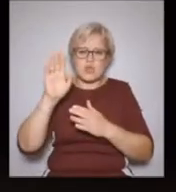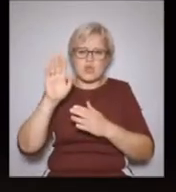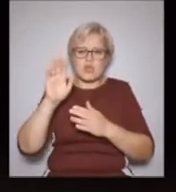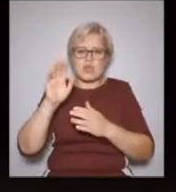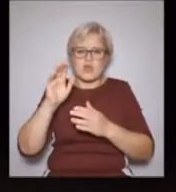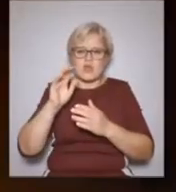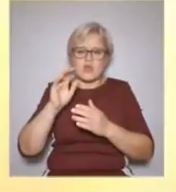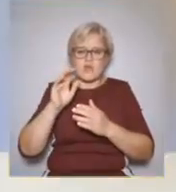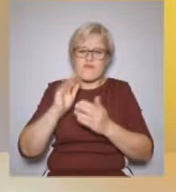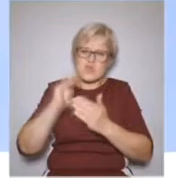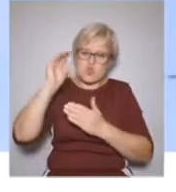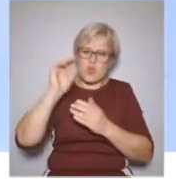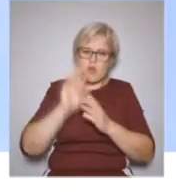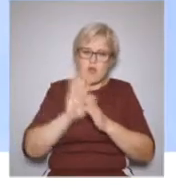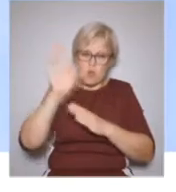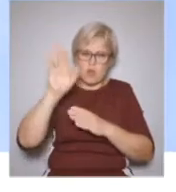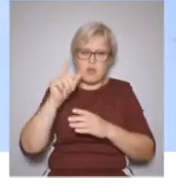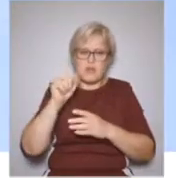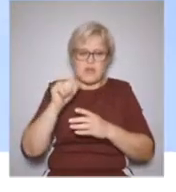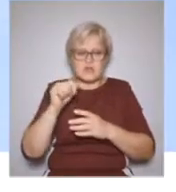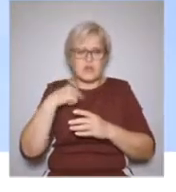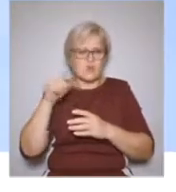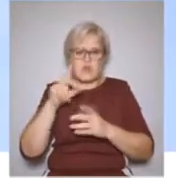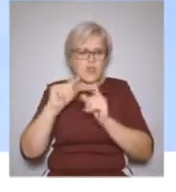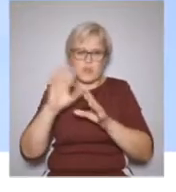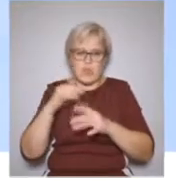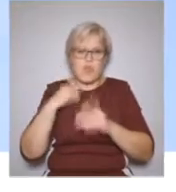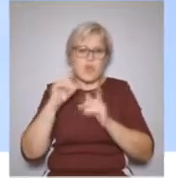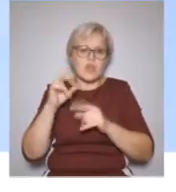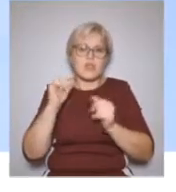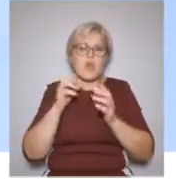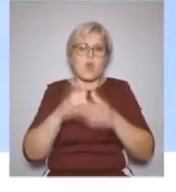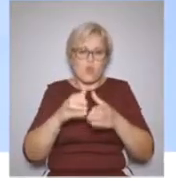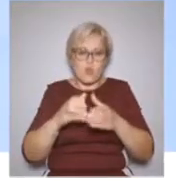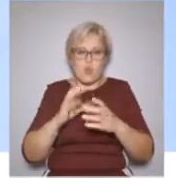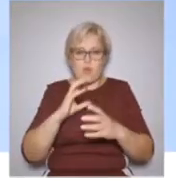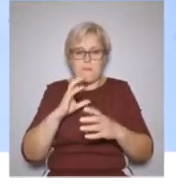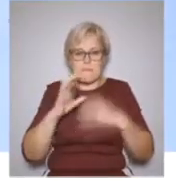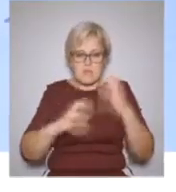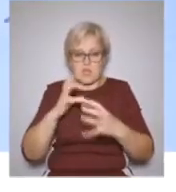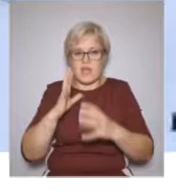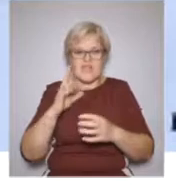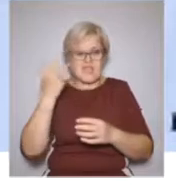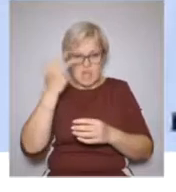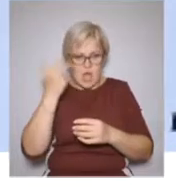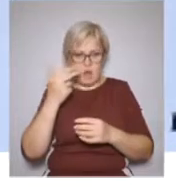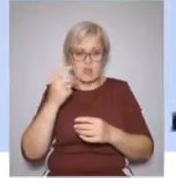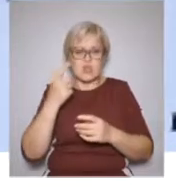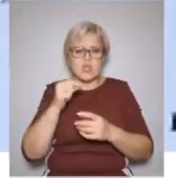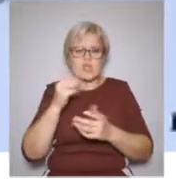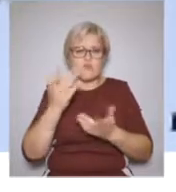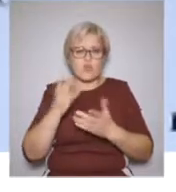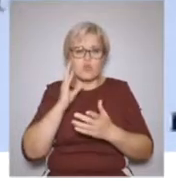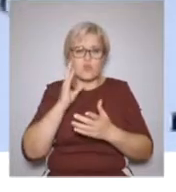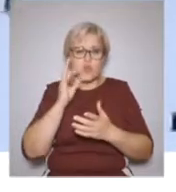италии выдохе где вот ровно за месяц я как раз заехал вторым на кубке мира то есть тем самым я